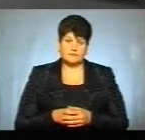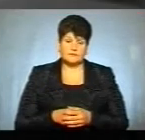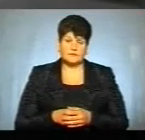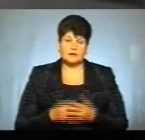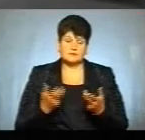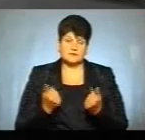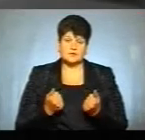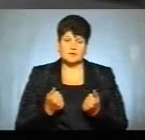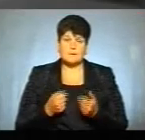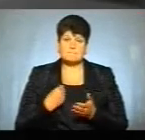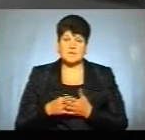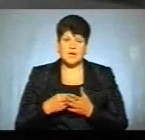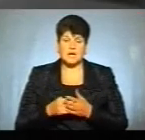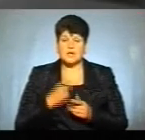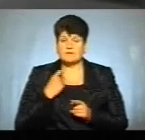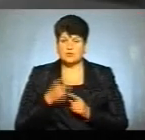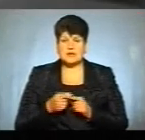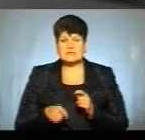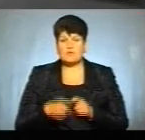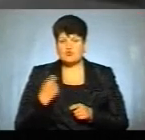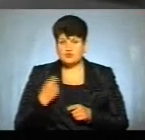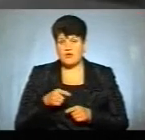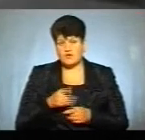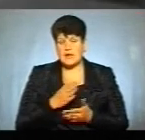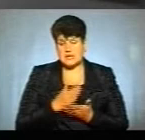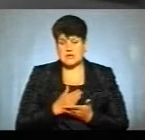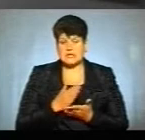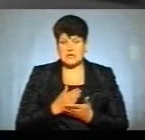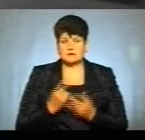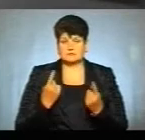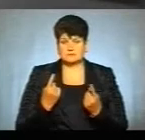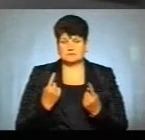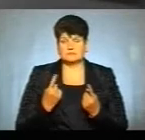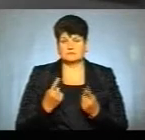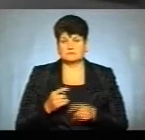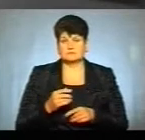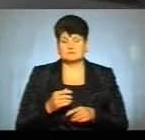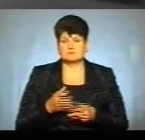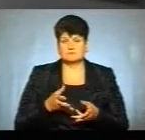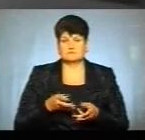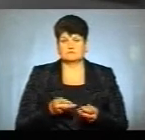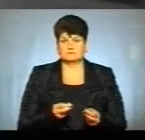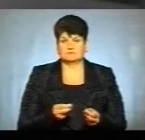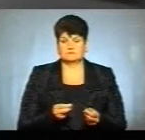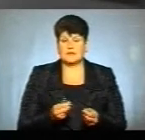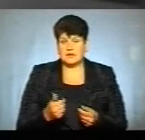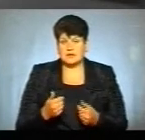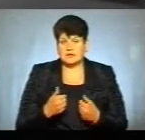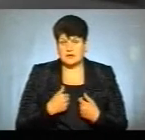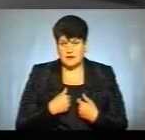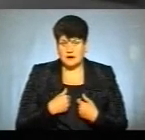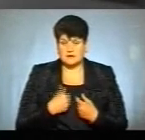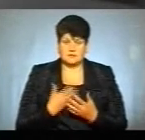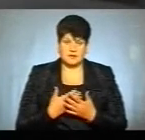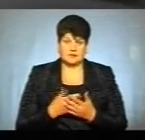Звичайно, матеріальна відповідальність за порушення, вона є суттєвим фактором. Я